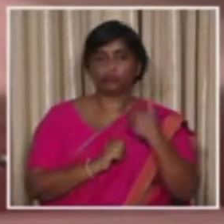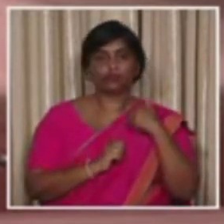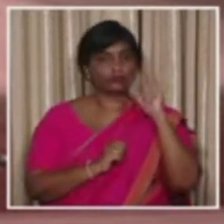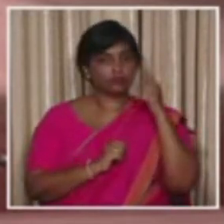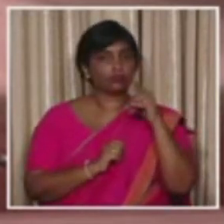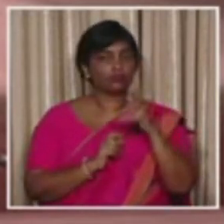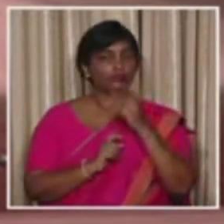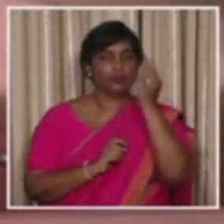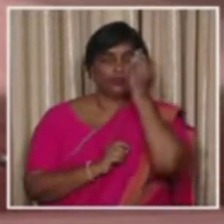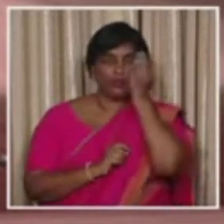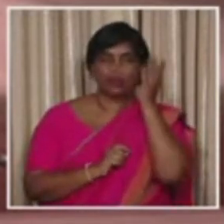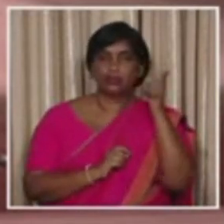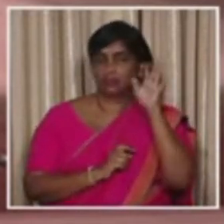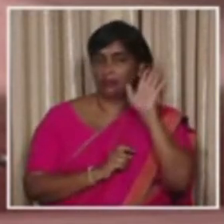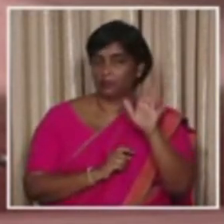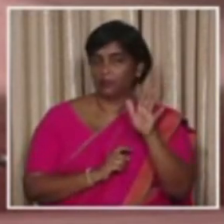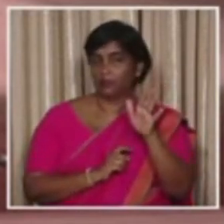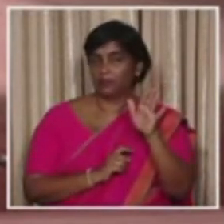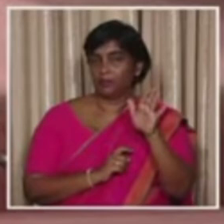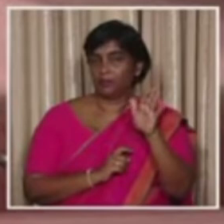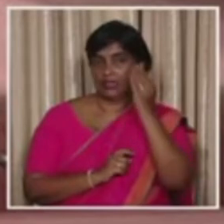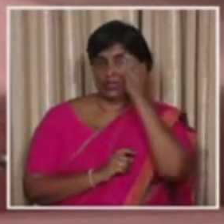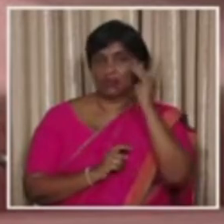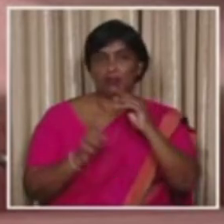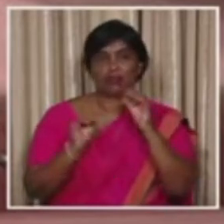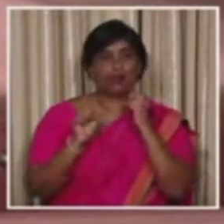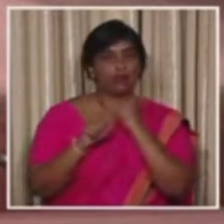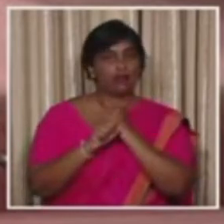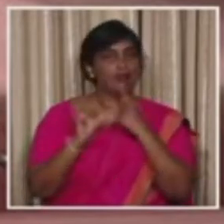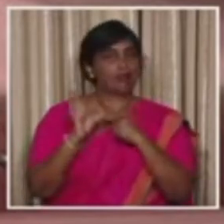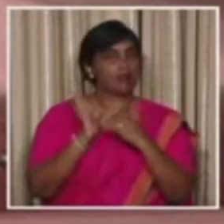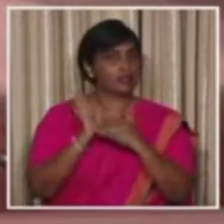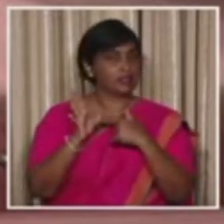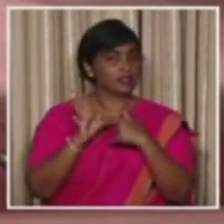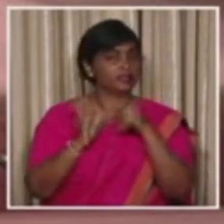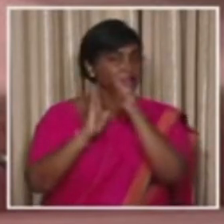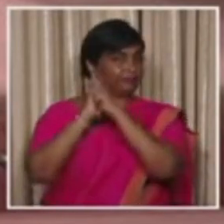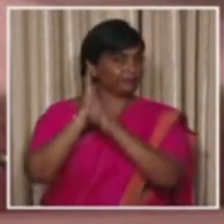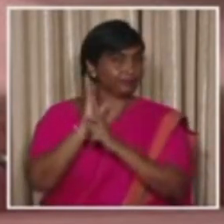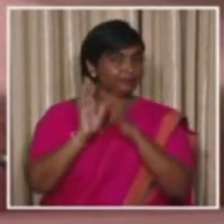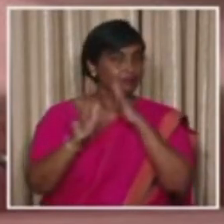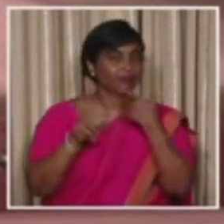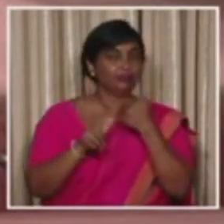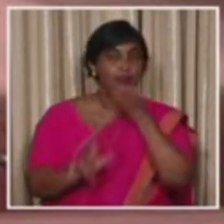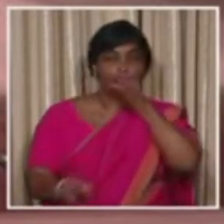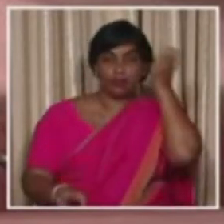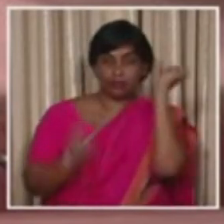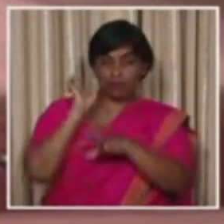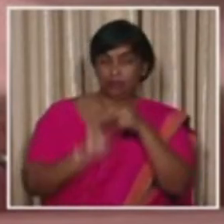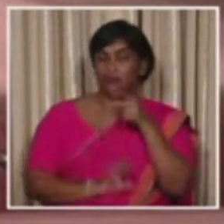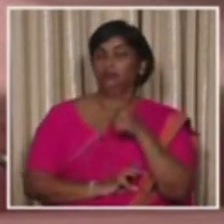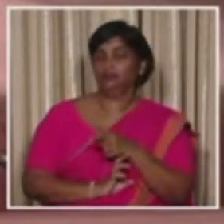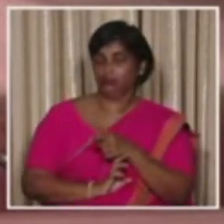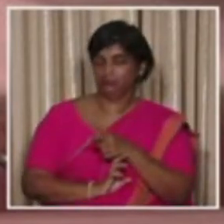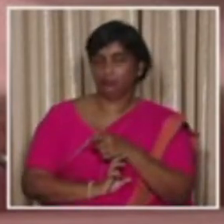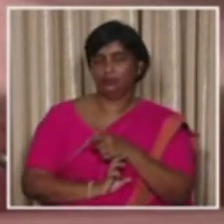அங்கே காசாவை நோக்கி அந்த குண்டு தாக்குதல்கள், எறிகணை வீச்சுக்கள்